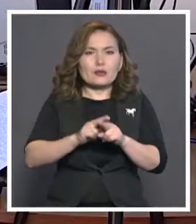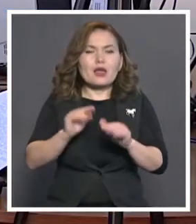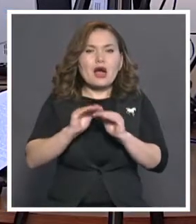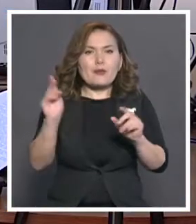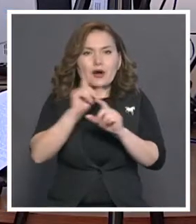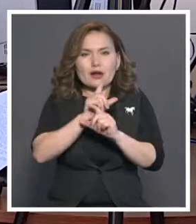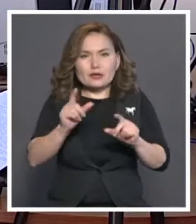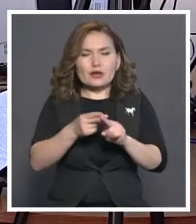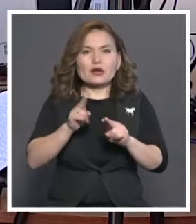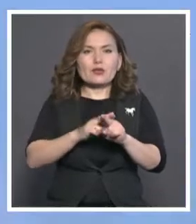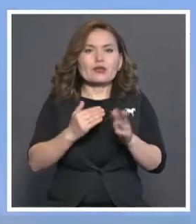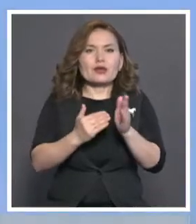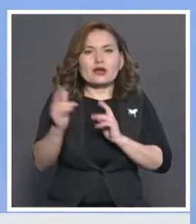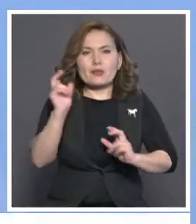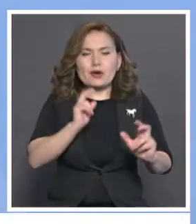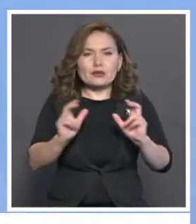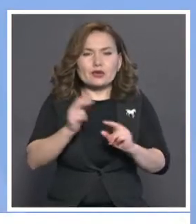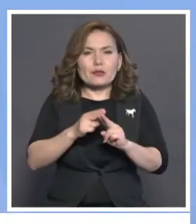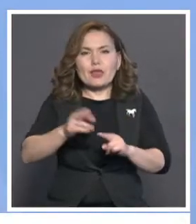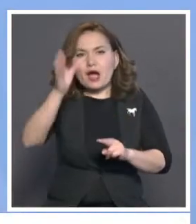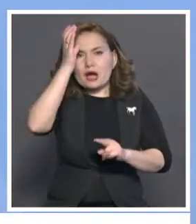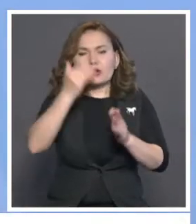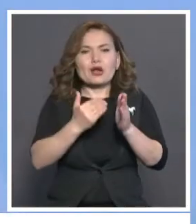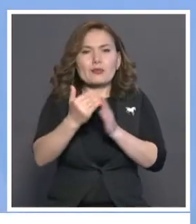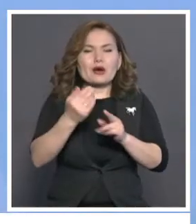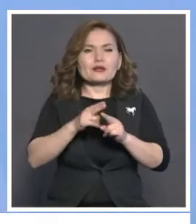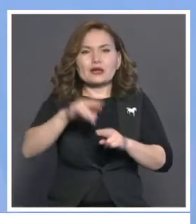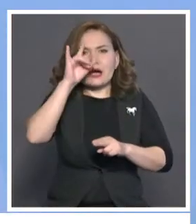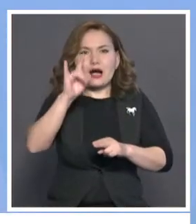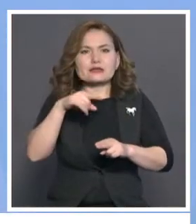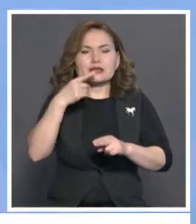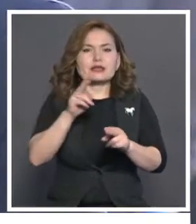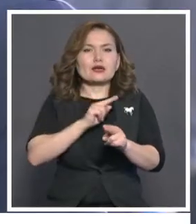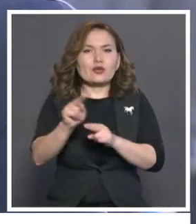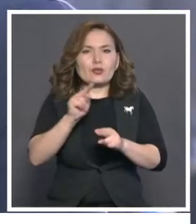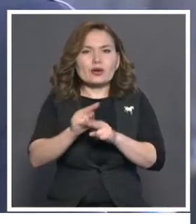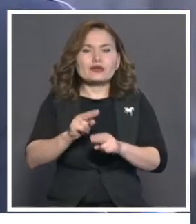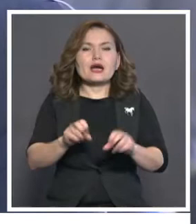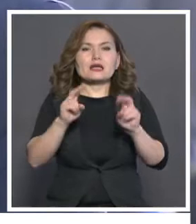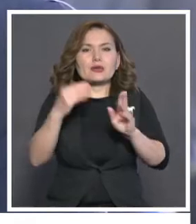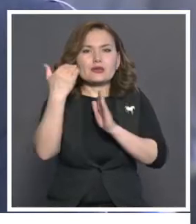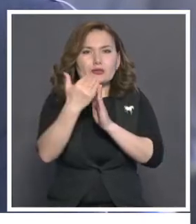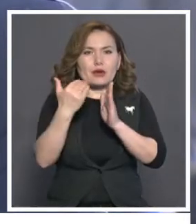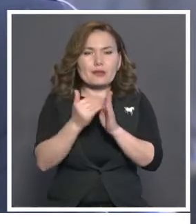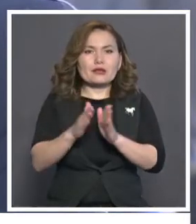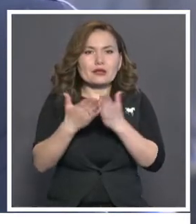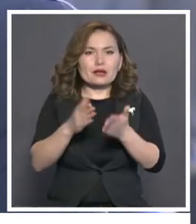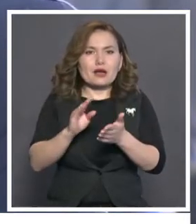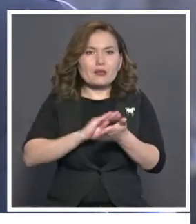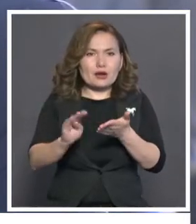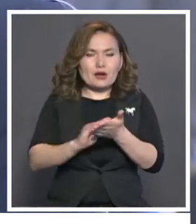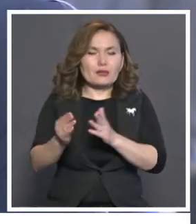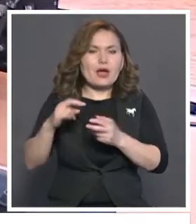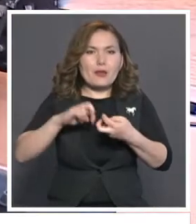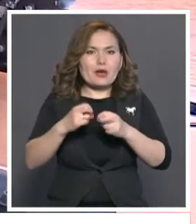балабақша, мектеп, колледж, жоғарғы оқу орындары, магистратура мен мемлекеттік құрылымдарда қазақ тілін деңгейлеп үйретуге арналған жаңа тұжырымдама дайындау